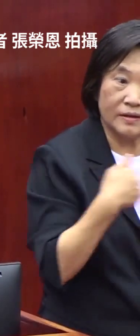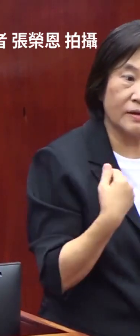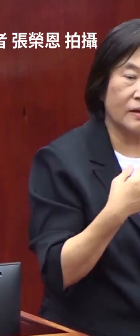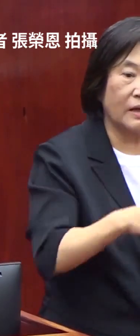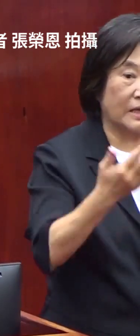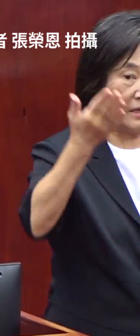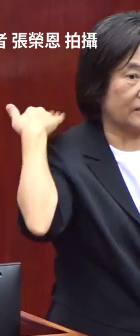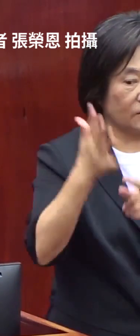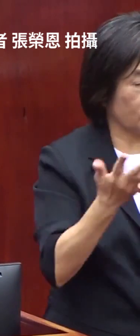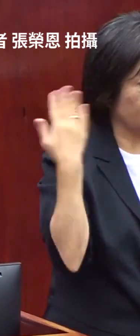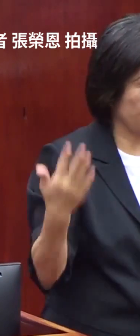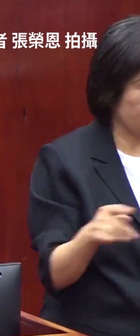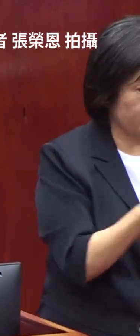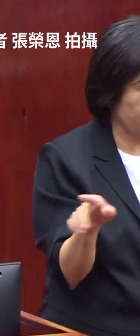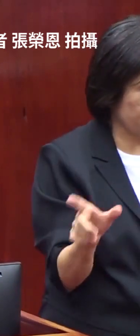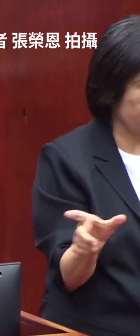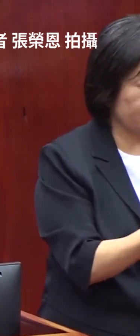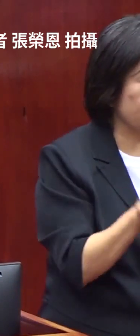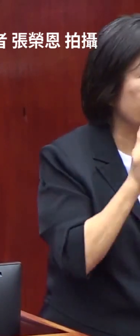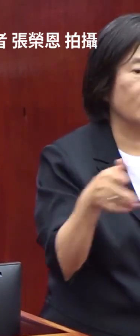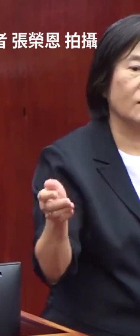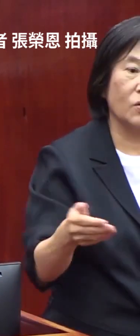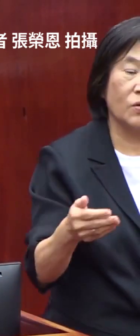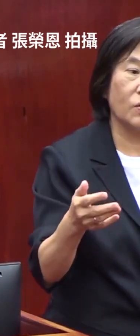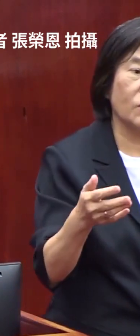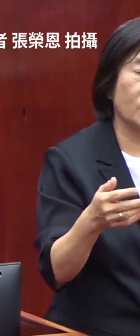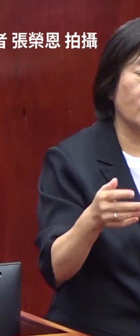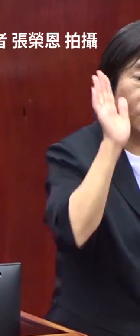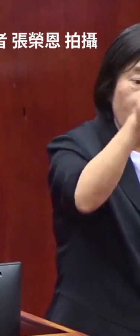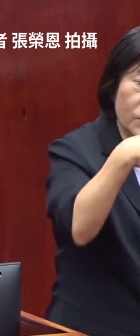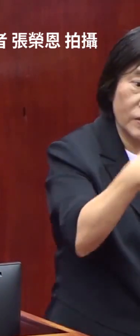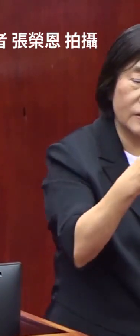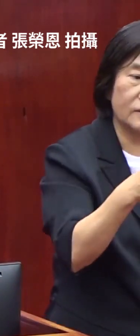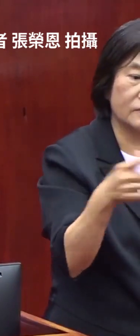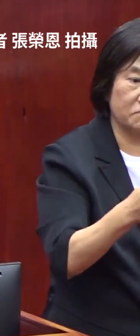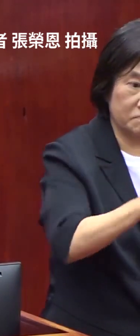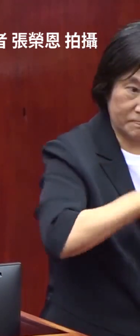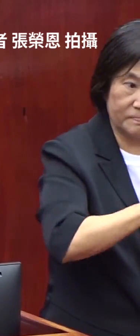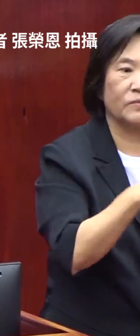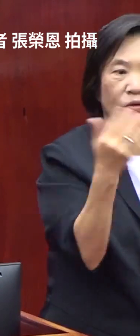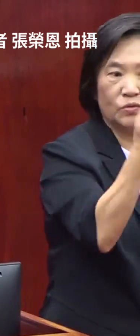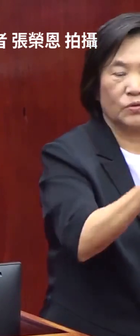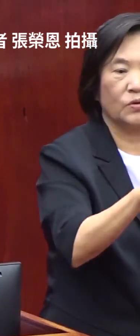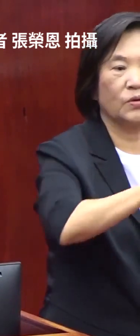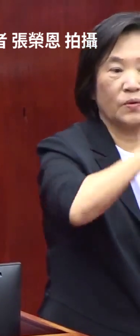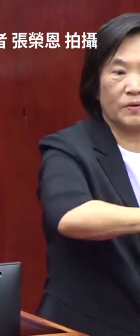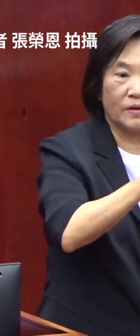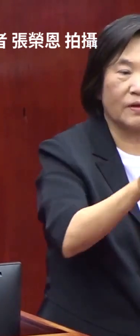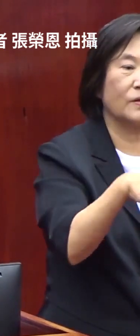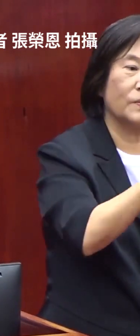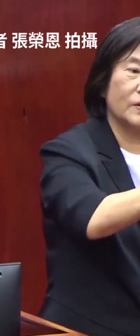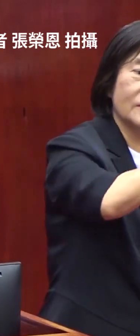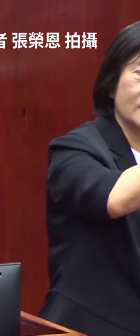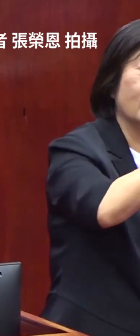5年多当中陆陆续在开工，所以未来2年会完工的公宅有9个，包括文山的兴隆、文